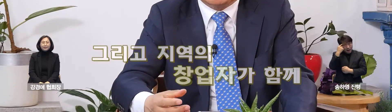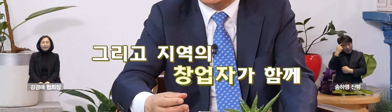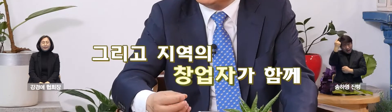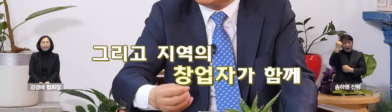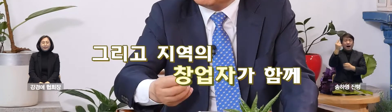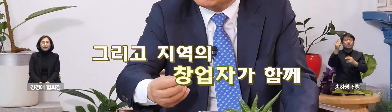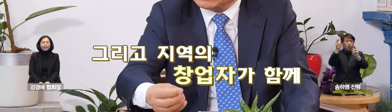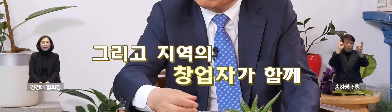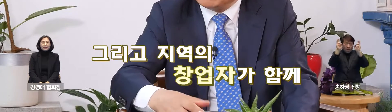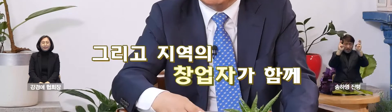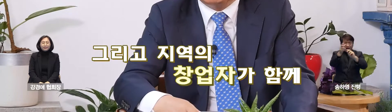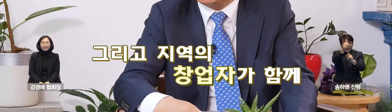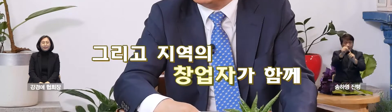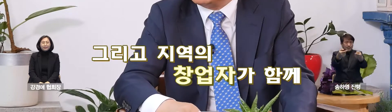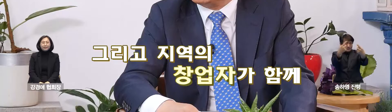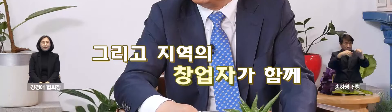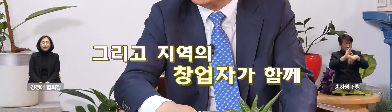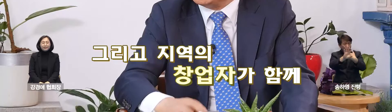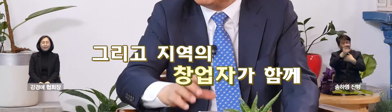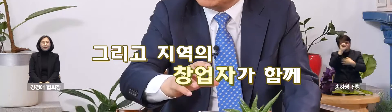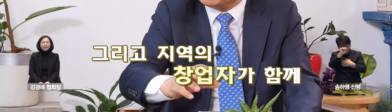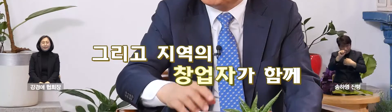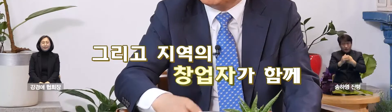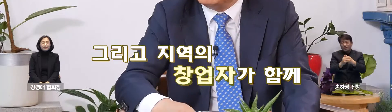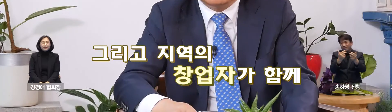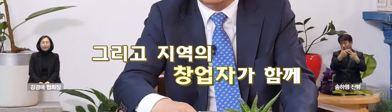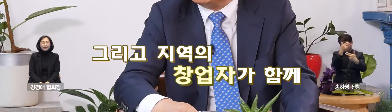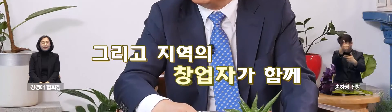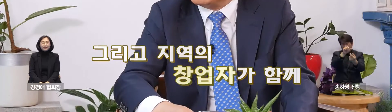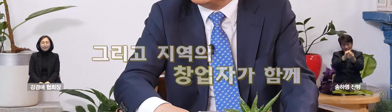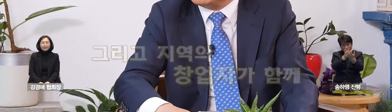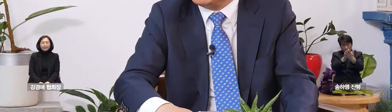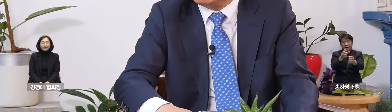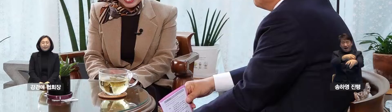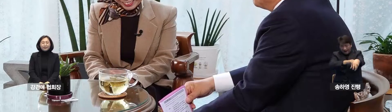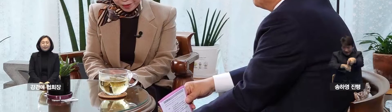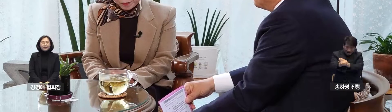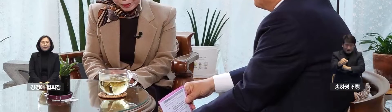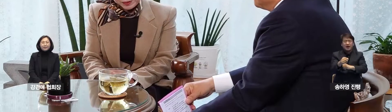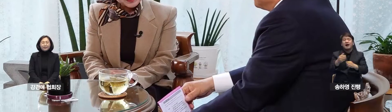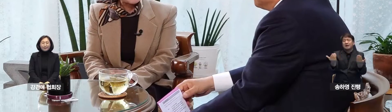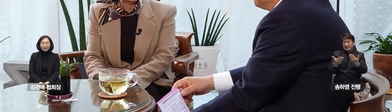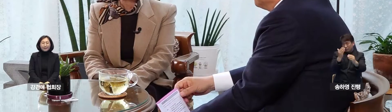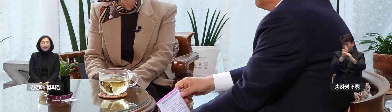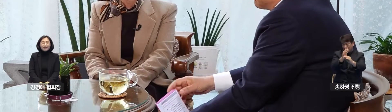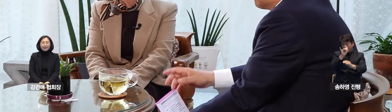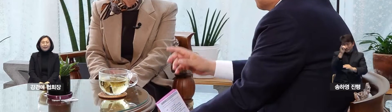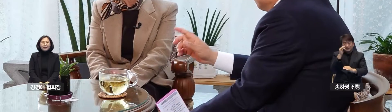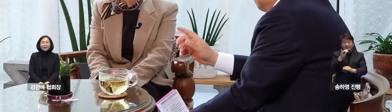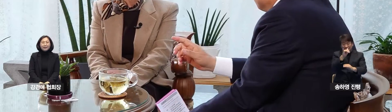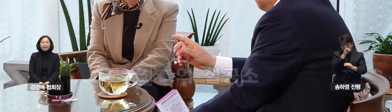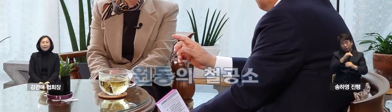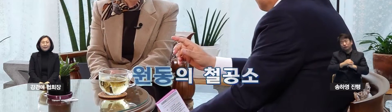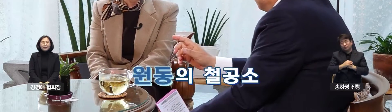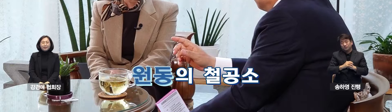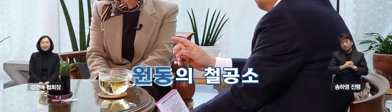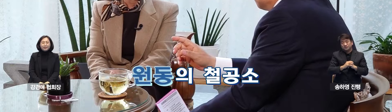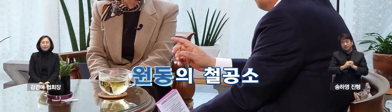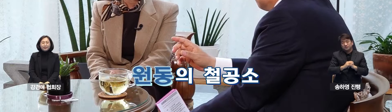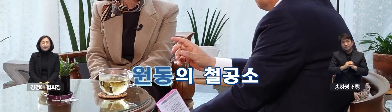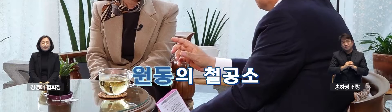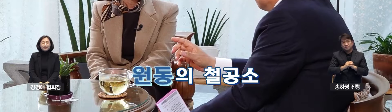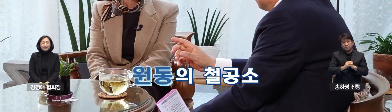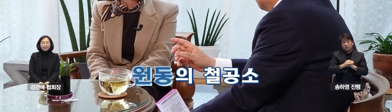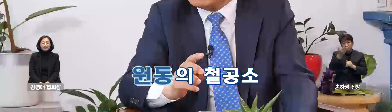있는 기업가들이 또 참여하면 좋겠다 해서 회장님이 네. 나서서 그걸 같이 하게 됐군요. 네. 네, 그렇습니다. 근데 원동에